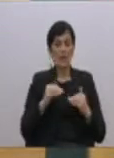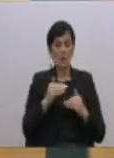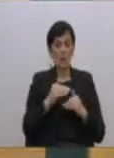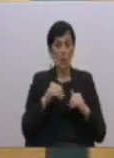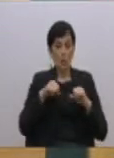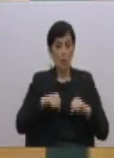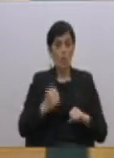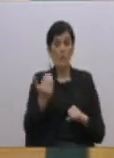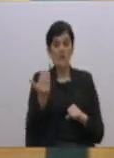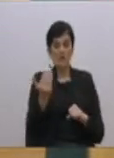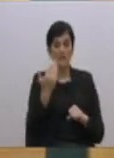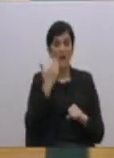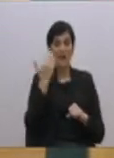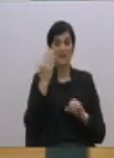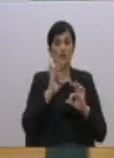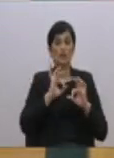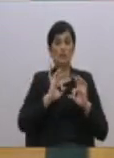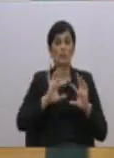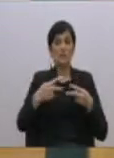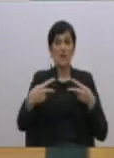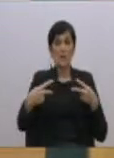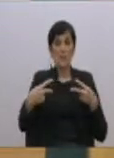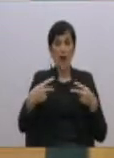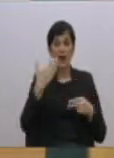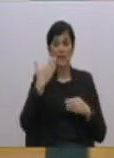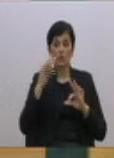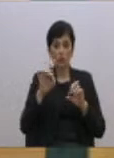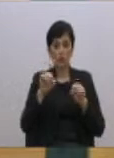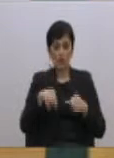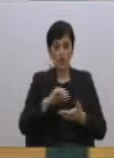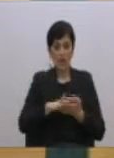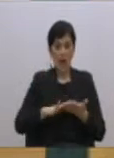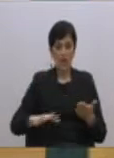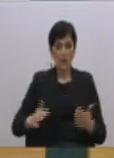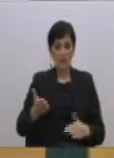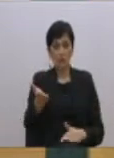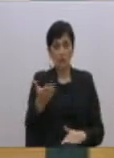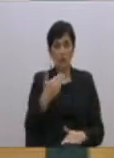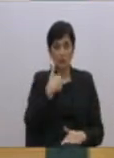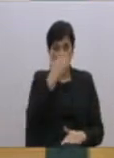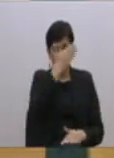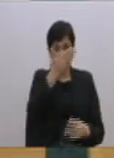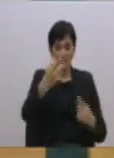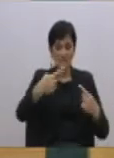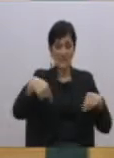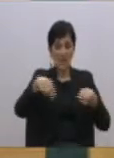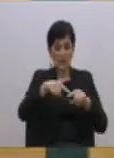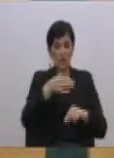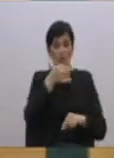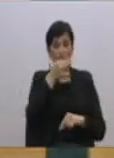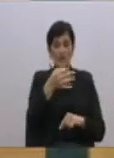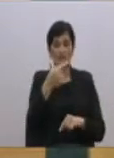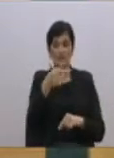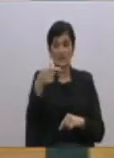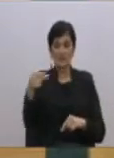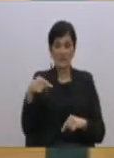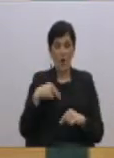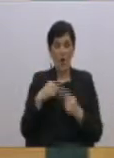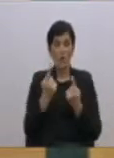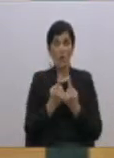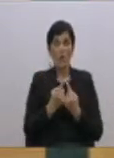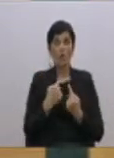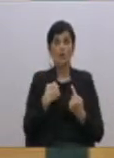კონსტიტუციური უფლება თქვენი მომხსენებლის პარალელურად ისაუბროთ. შეგიძლიათ გააგრძელოთ. Და ჩვენ საზოგადოებას ვეტყვი და სხვა კოლეგებს რომ